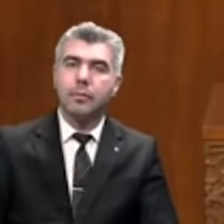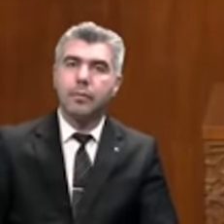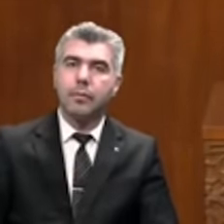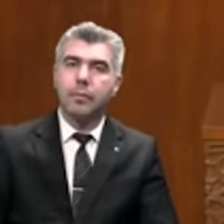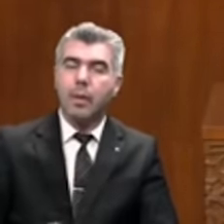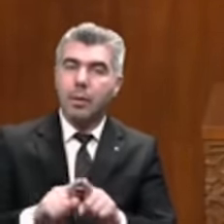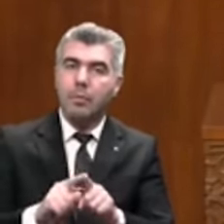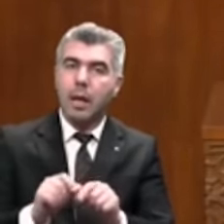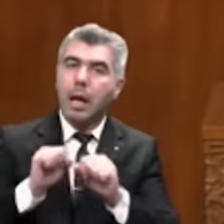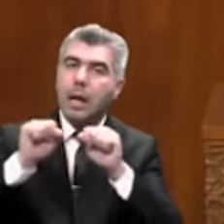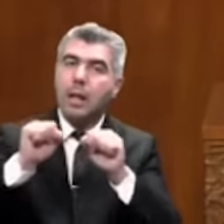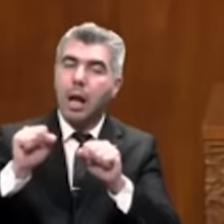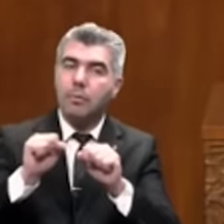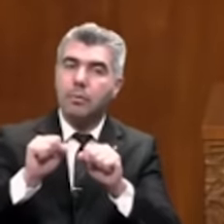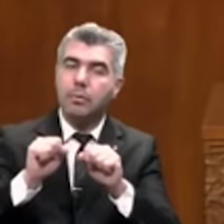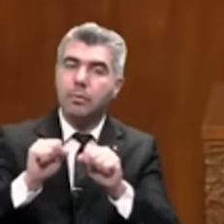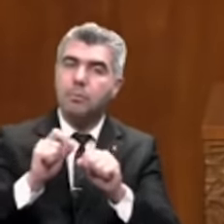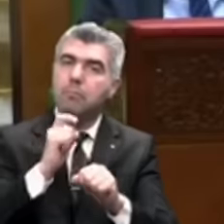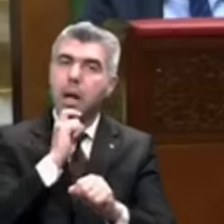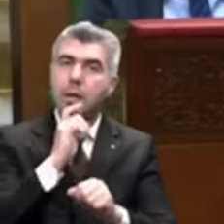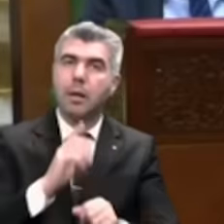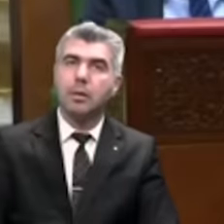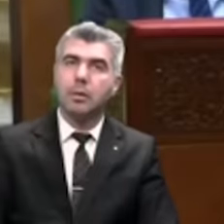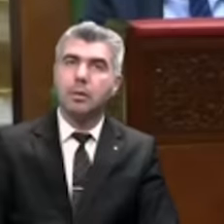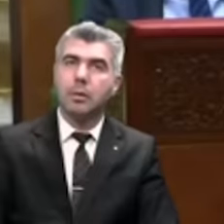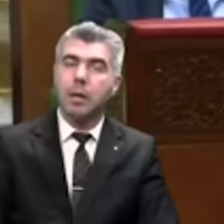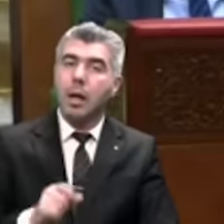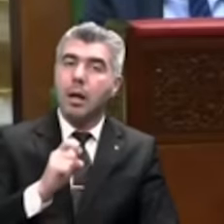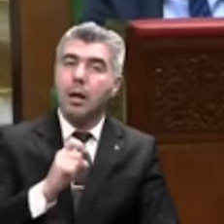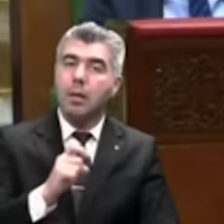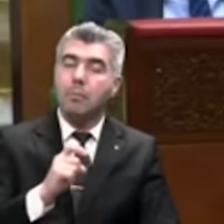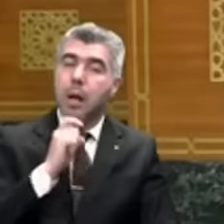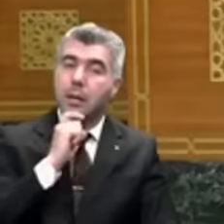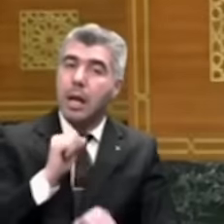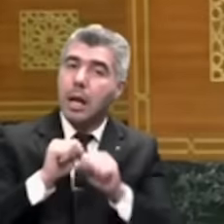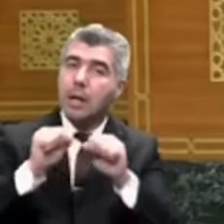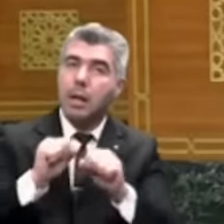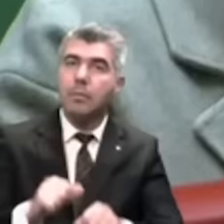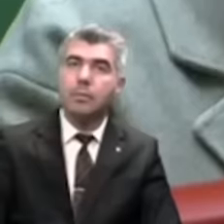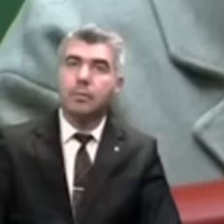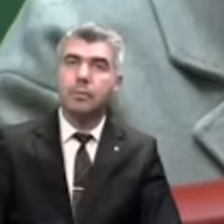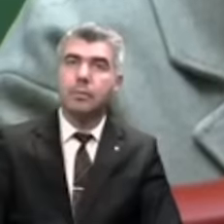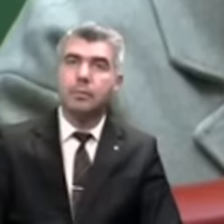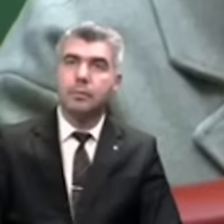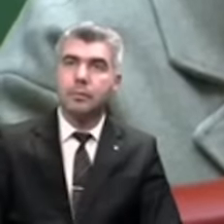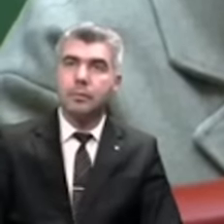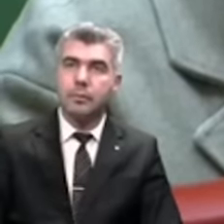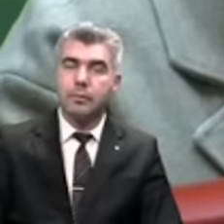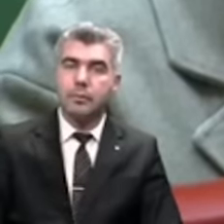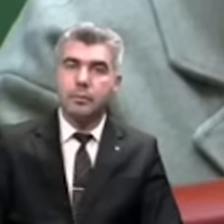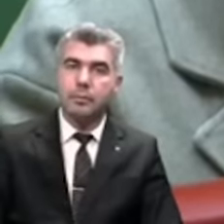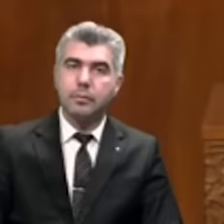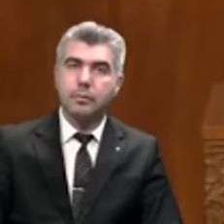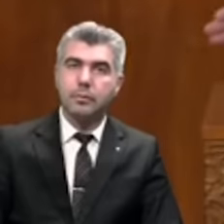فضلتوا انكم تبقاو في الاضرابات. انتم في الاضرابات، وخلينا ما تجاوبش معايا، انا عطيتك